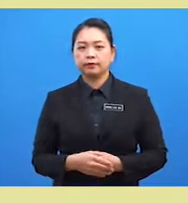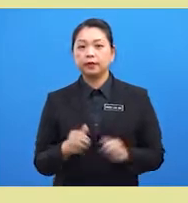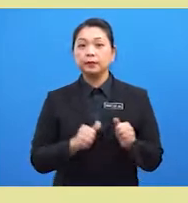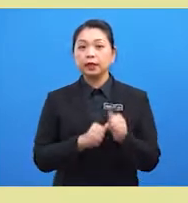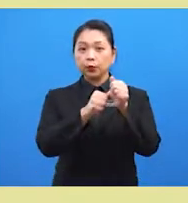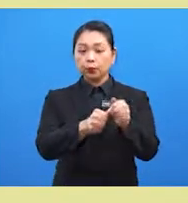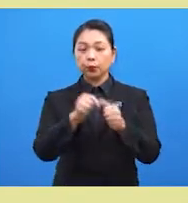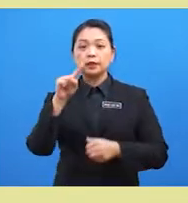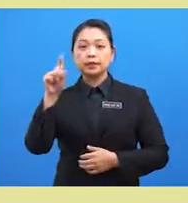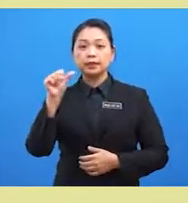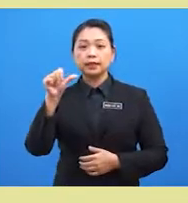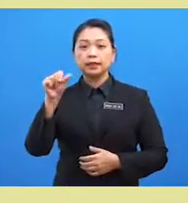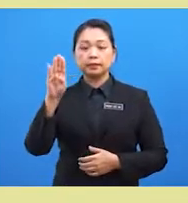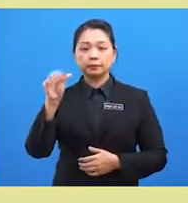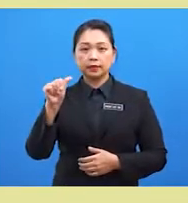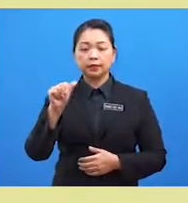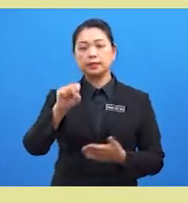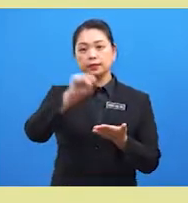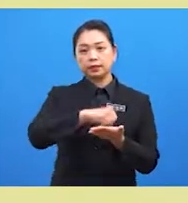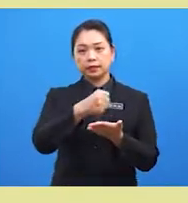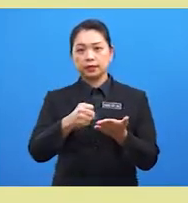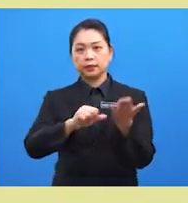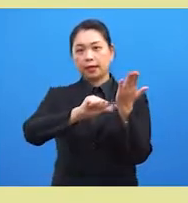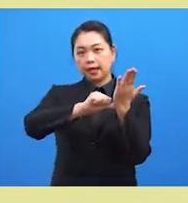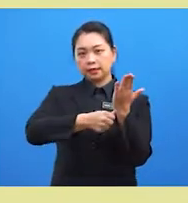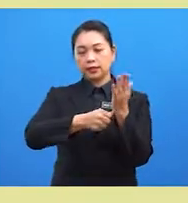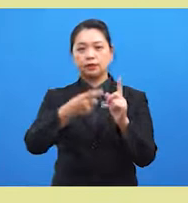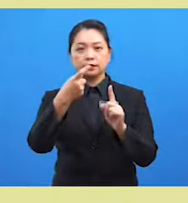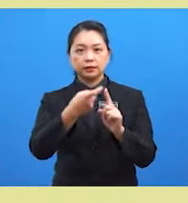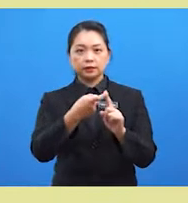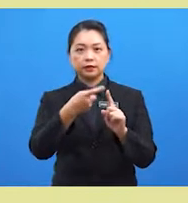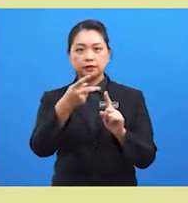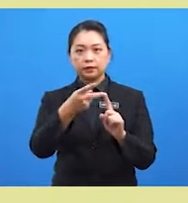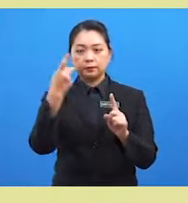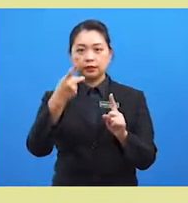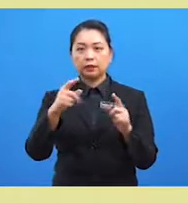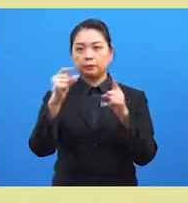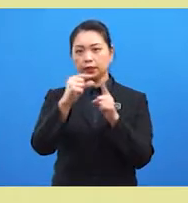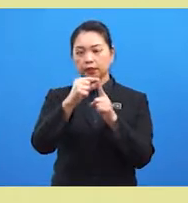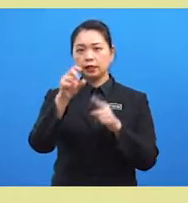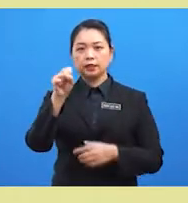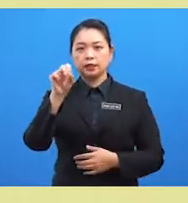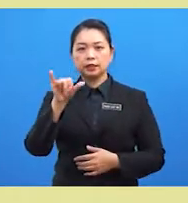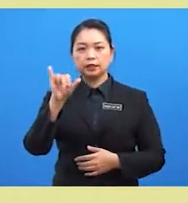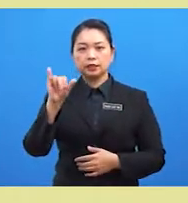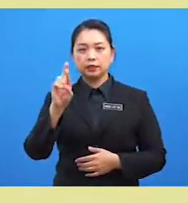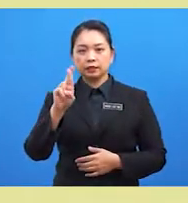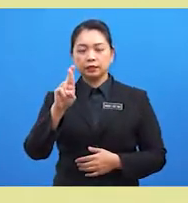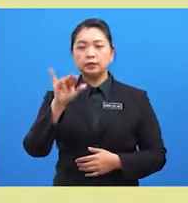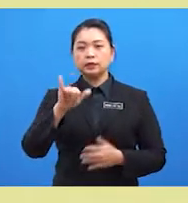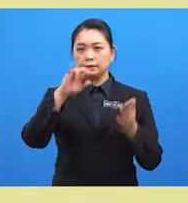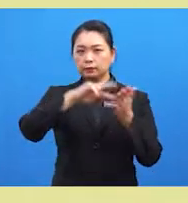Menurut Zaba, syair berasal daripada perkataan syir yang membawa maksud